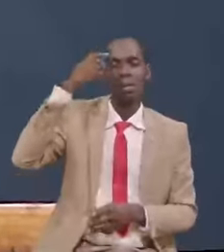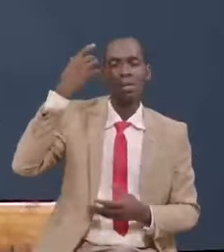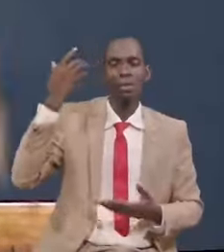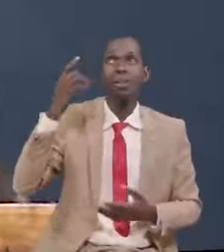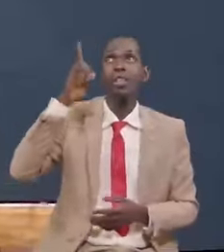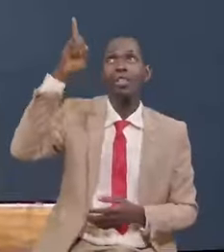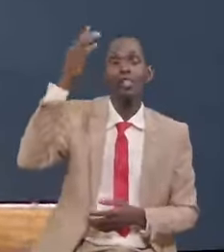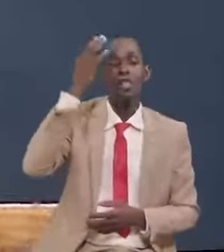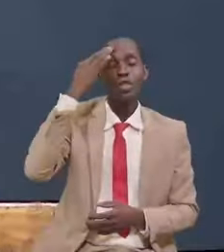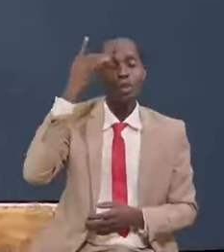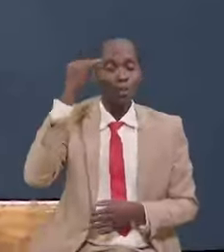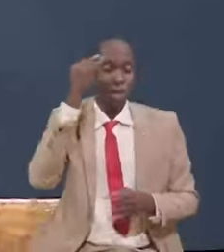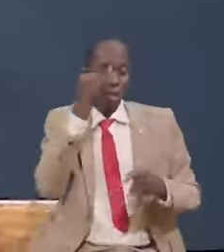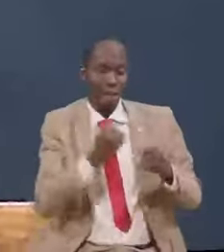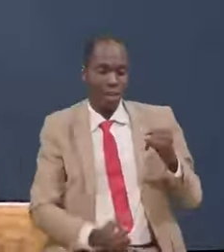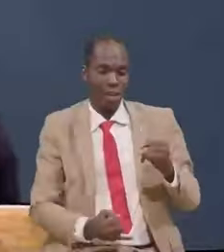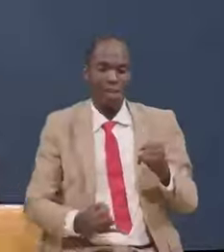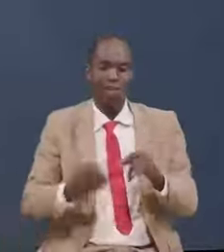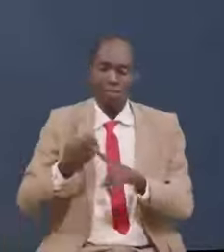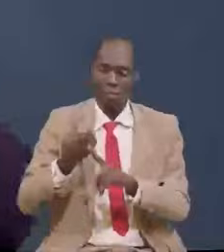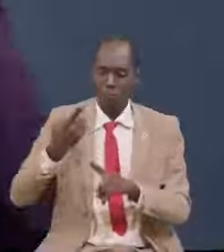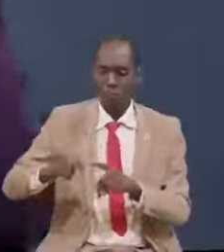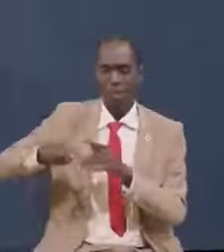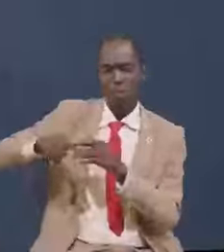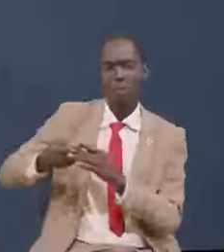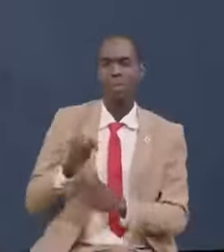Il connaît la fin dès le commencement.